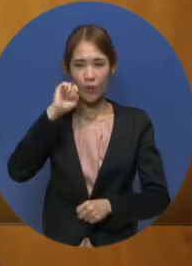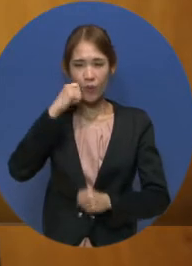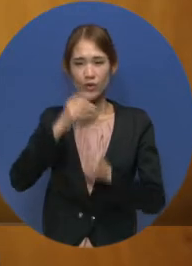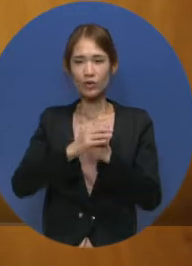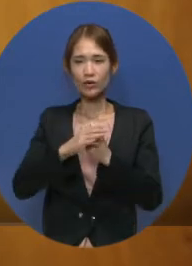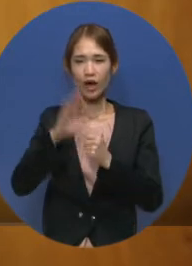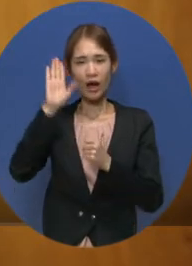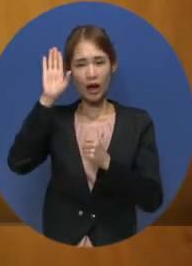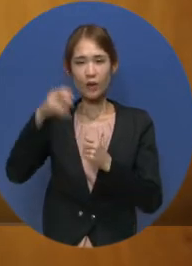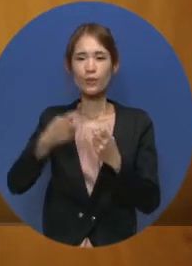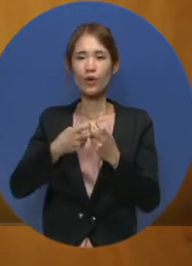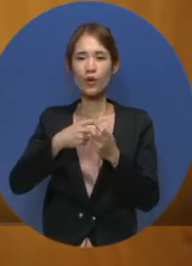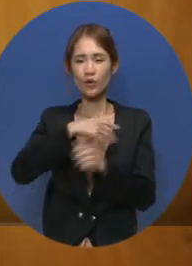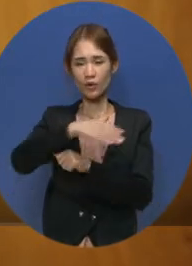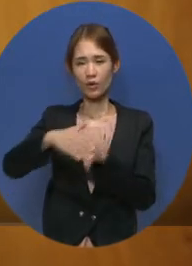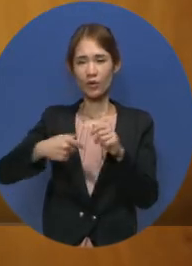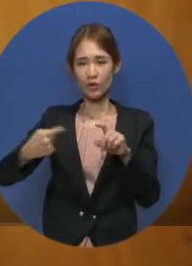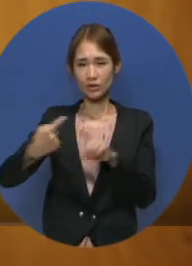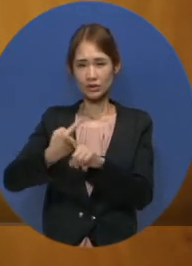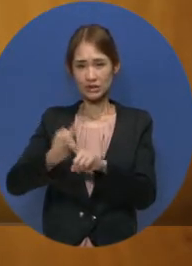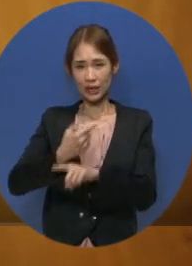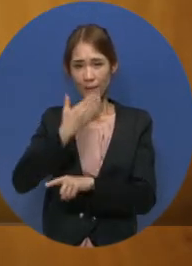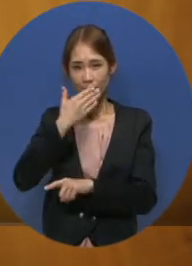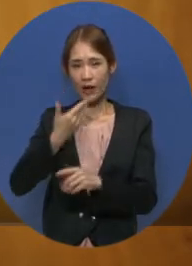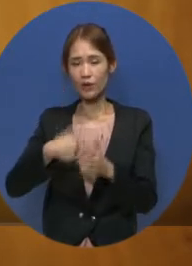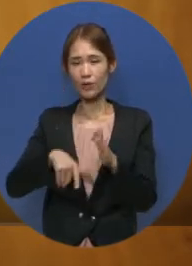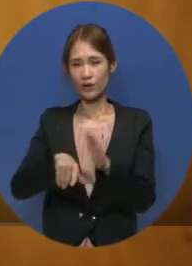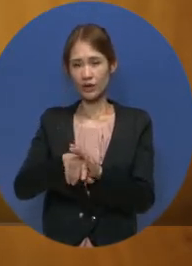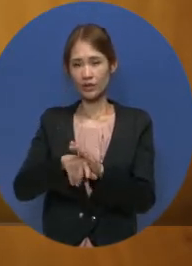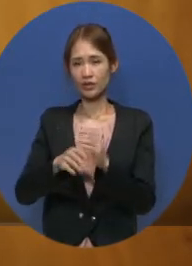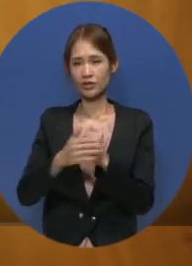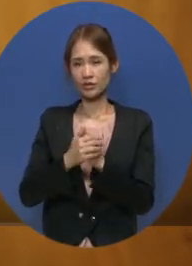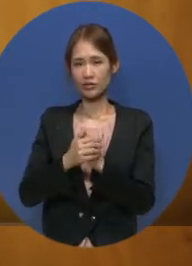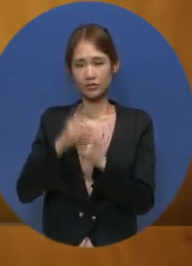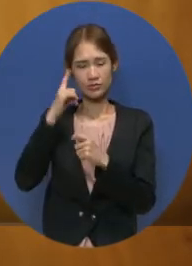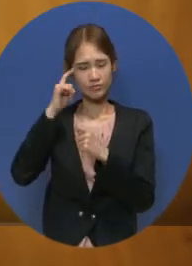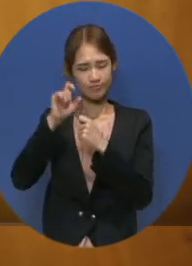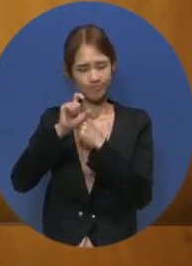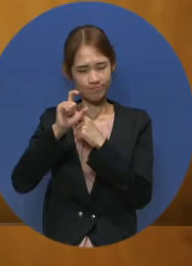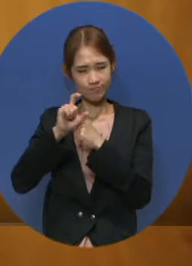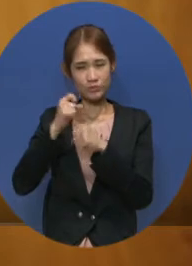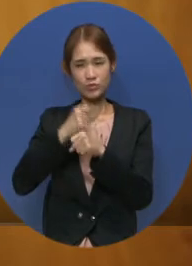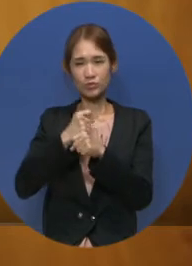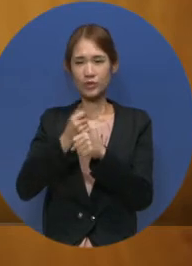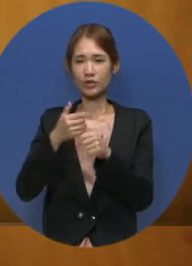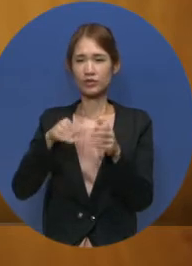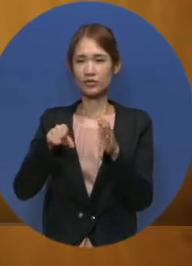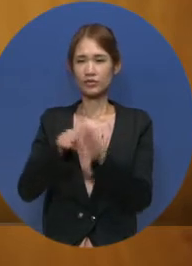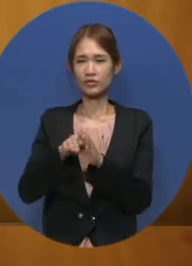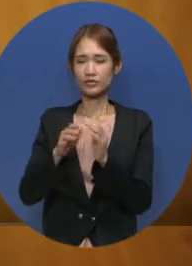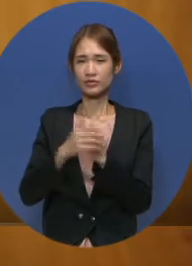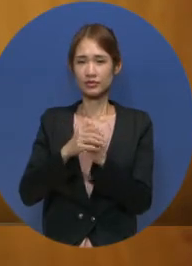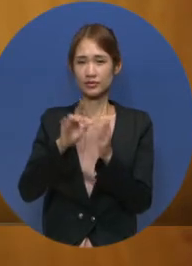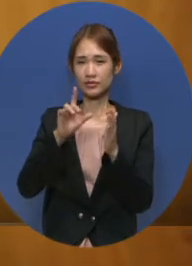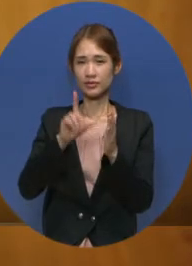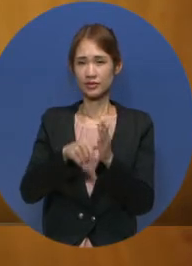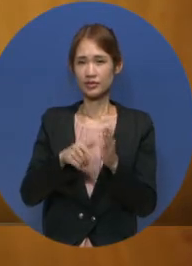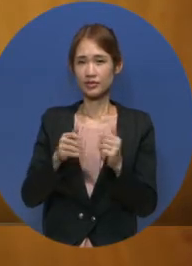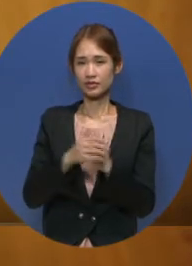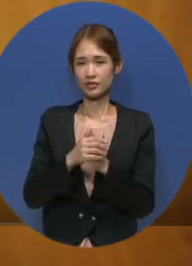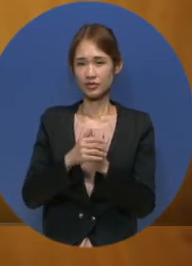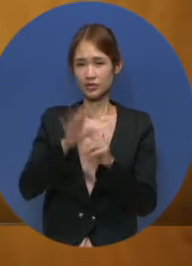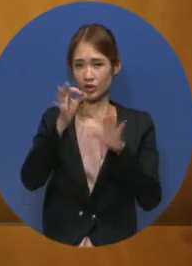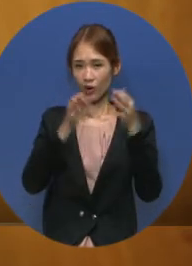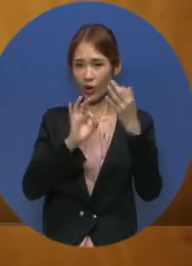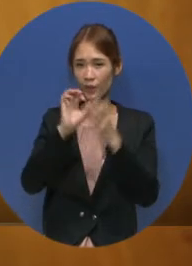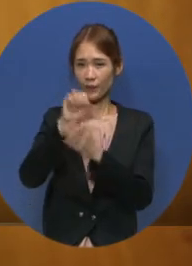어떤 구조가 정말 지속 가능한 구조인가 생각했을 때 그 포도송이들은 열매를 맺을